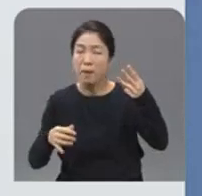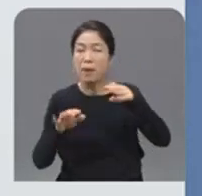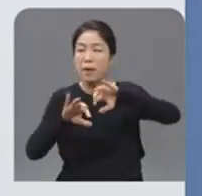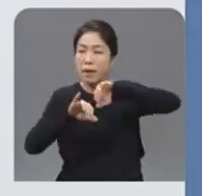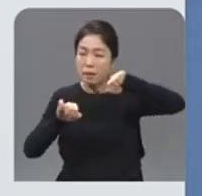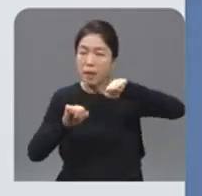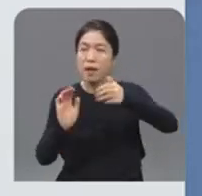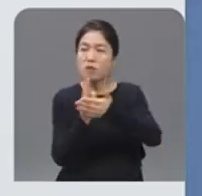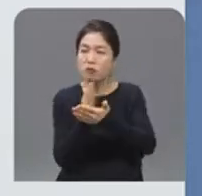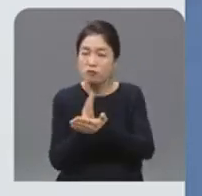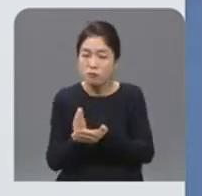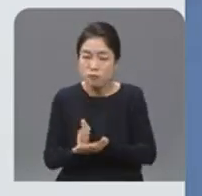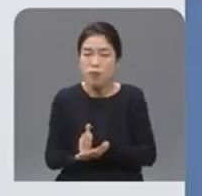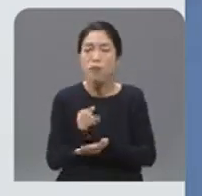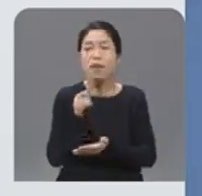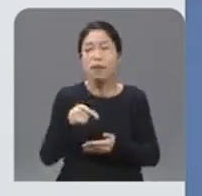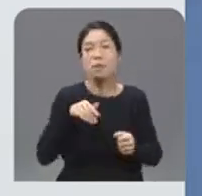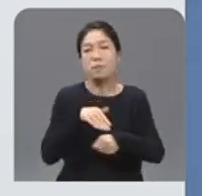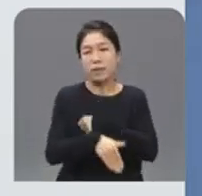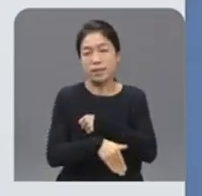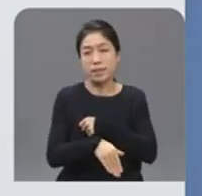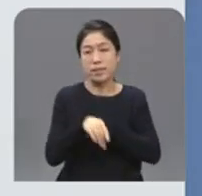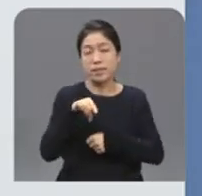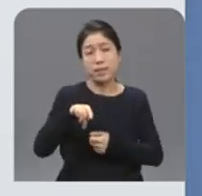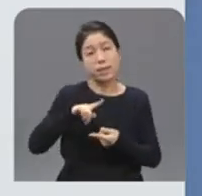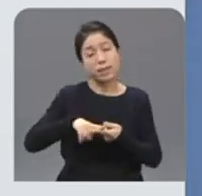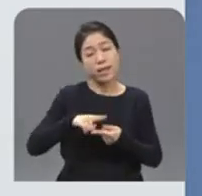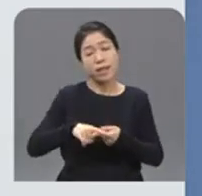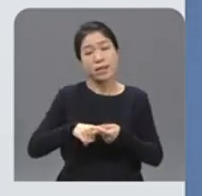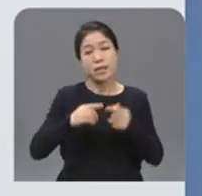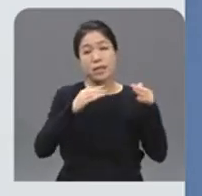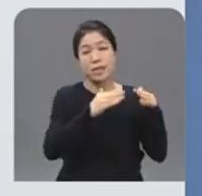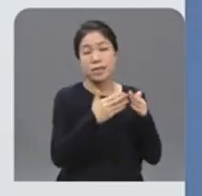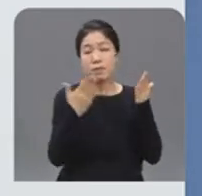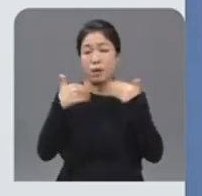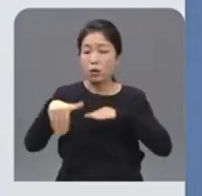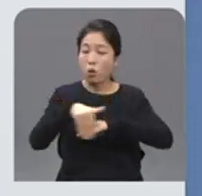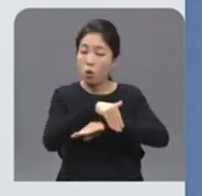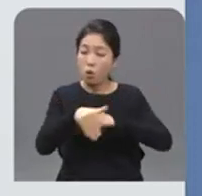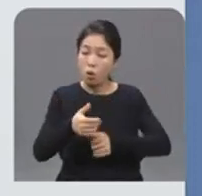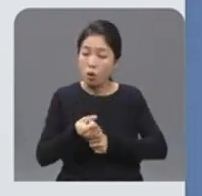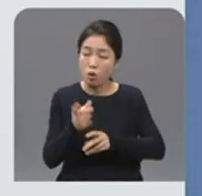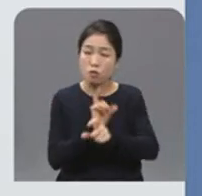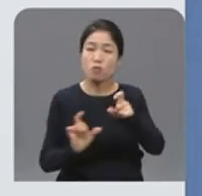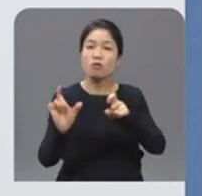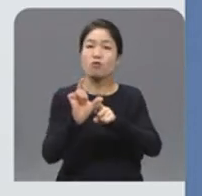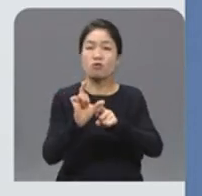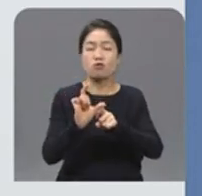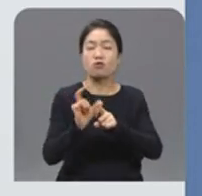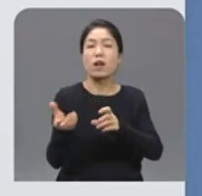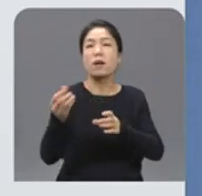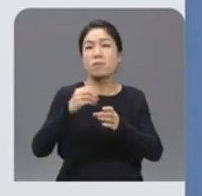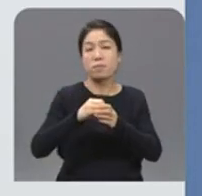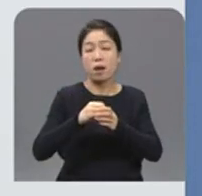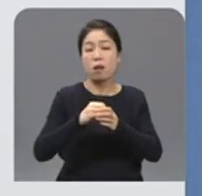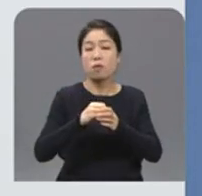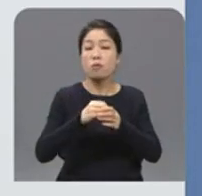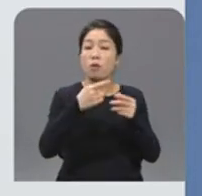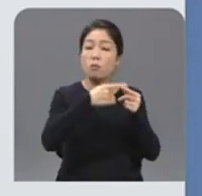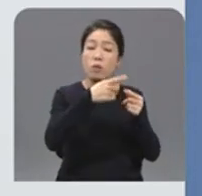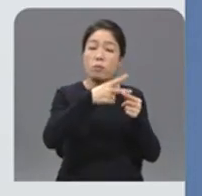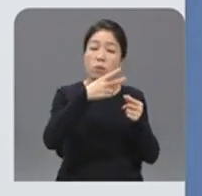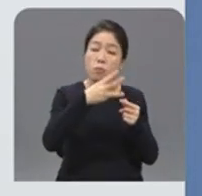배분하는 방식입니다. 교육청은 여기에 통학거리 요소도 추가 적용하겠다는 건데 아직 어느